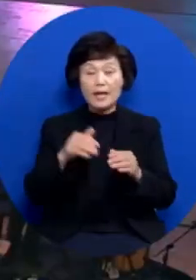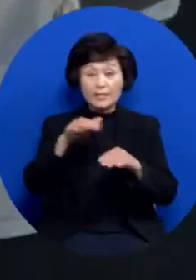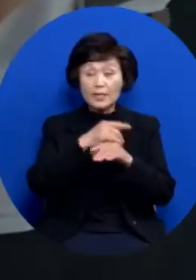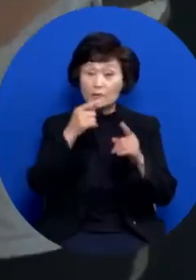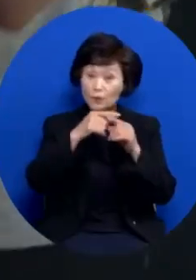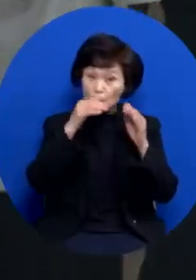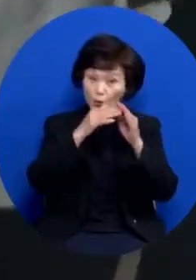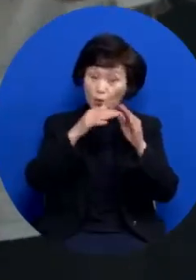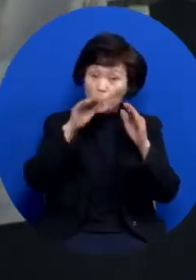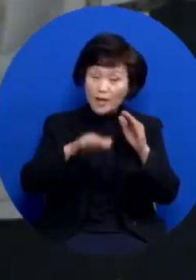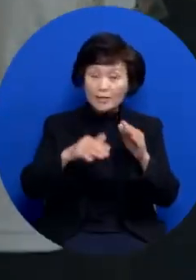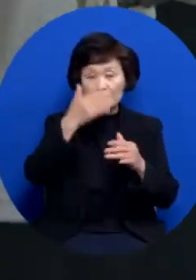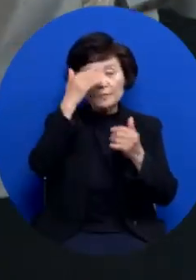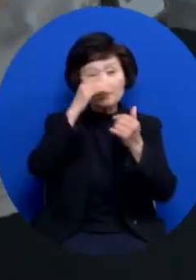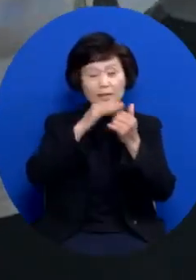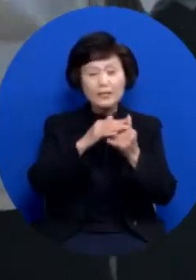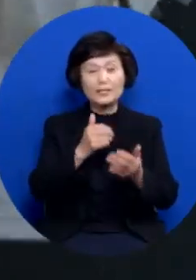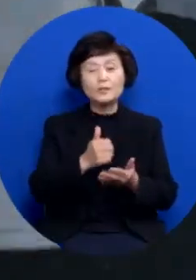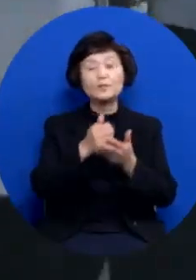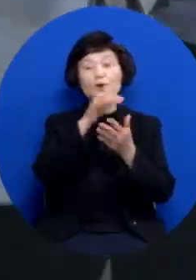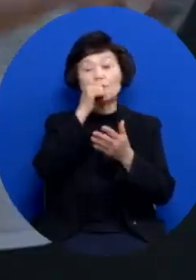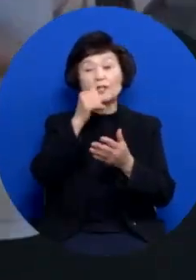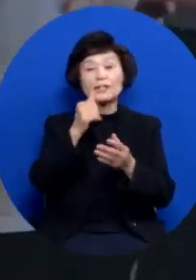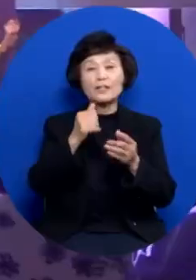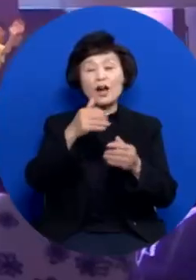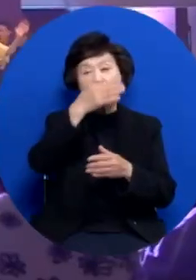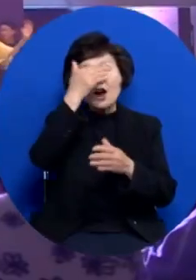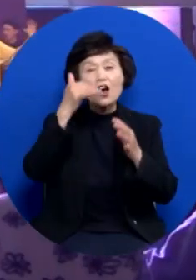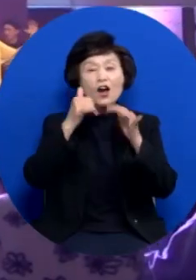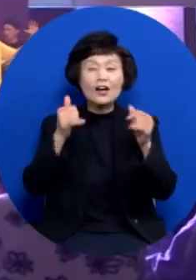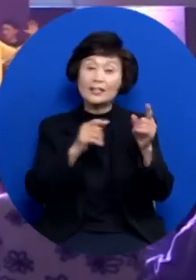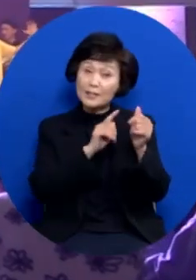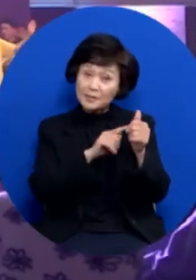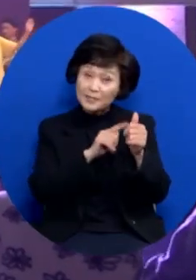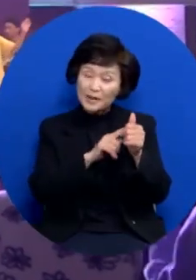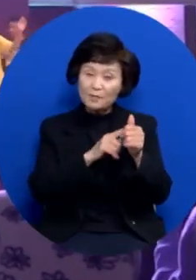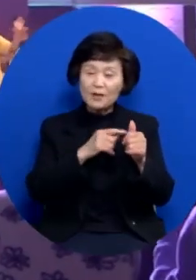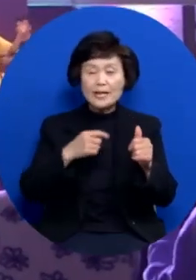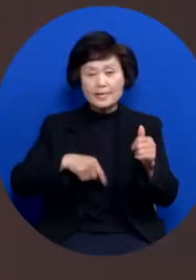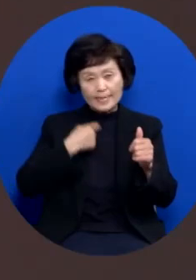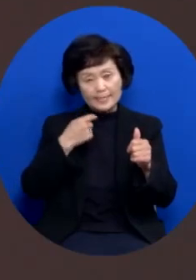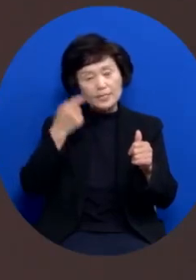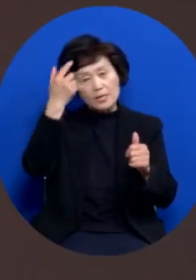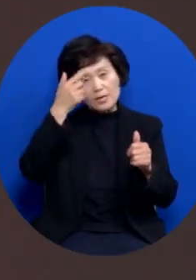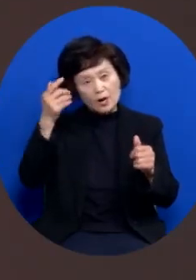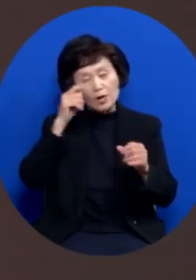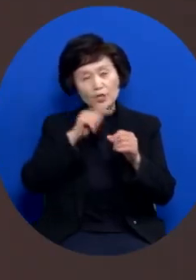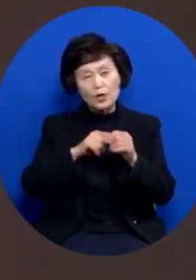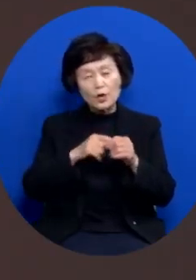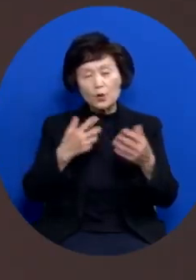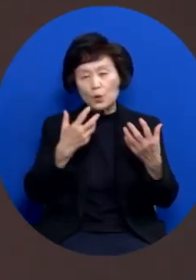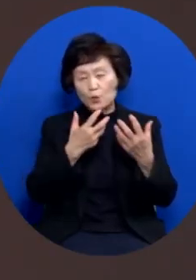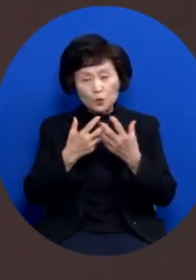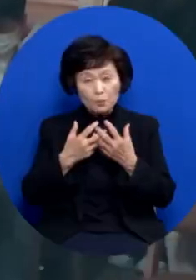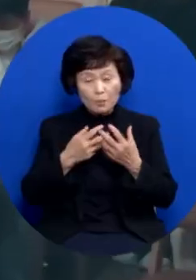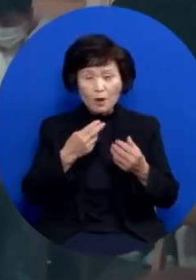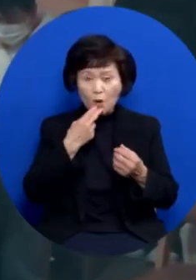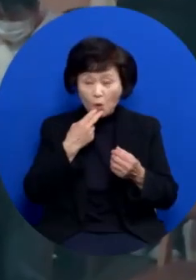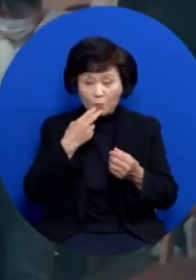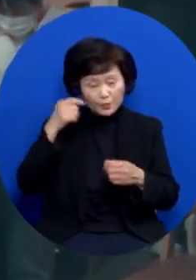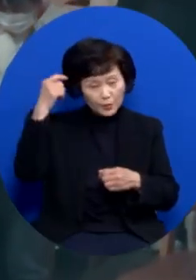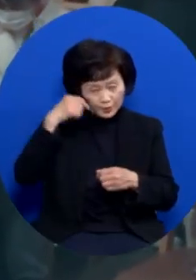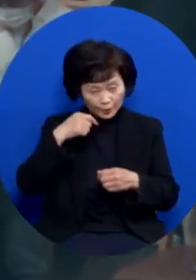다음 세대를 섬기고 있는 한 청년은 정작 자신이 영적으로 충만하지 않다는 것을 느끼고 컨퍼런스에 참가해